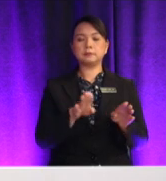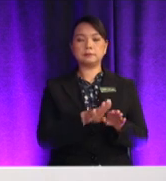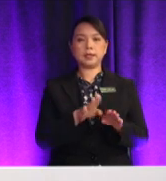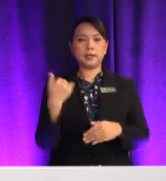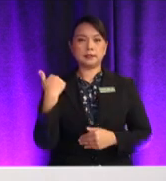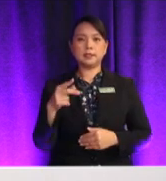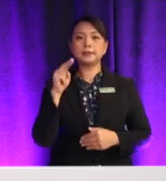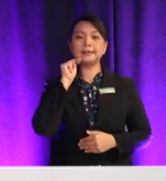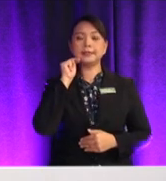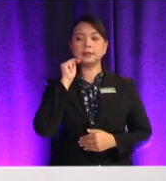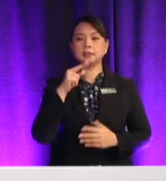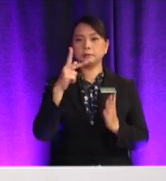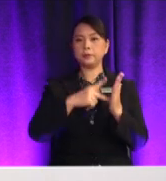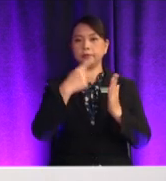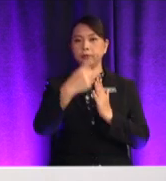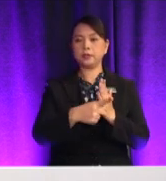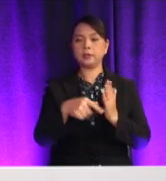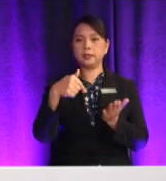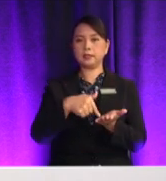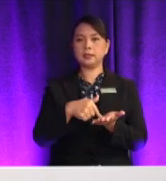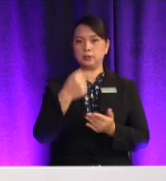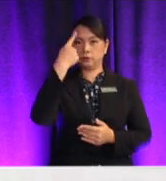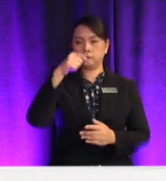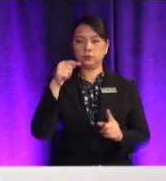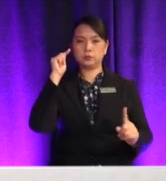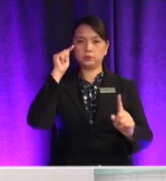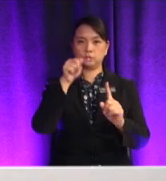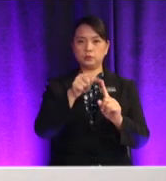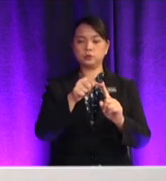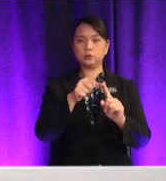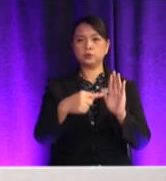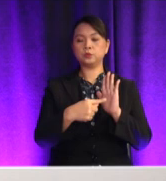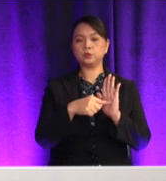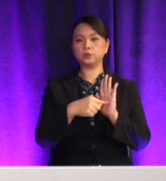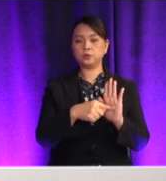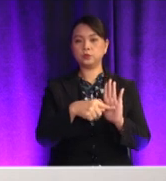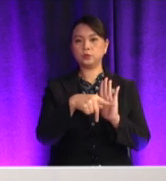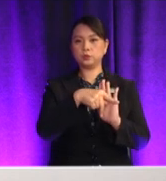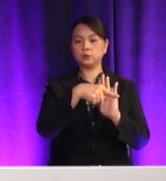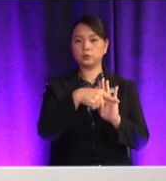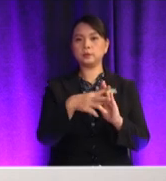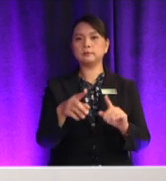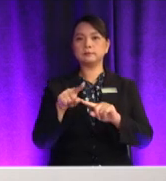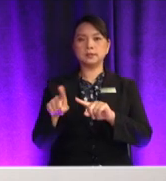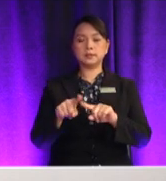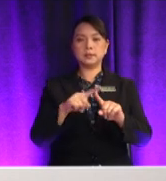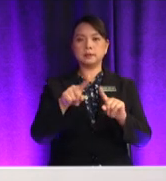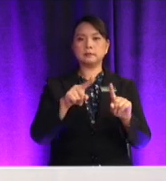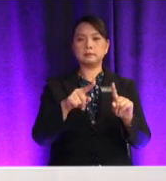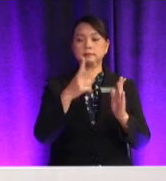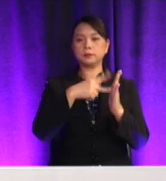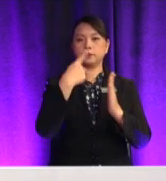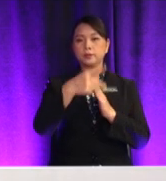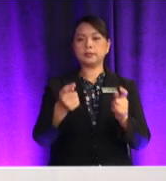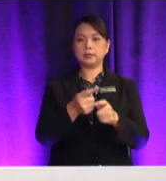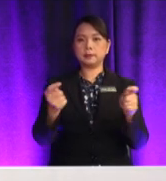Program yang dilaksanakan secara berkala ini bertujuan mempamerkan pelbagai program kebudayaan tempatan. Bersama